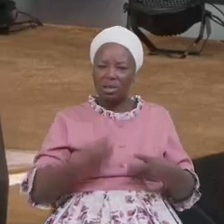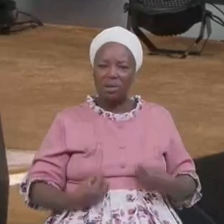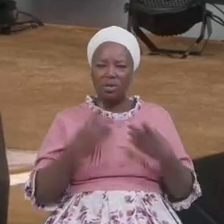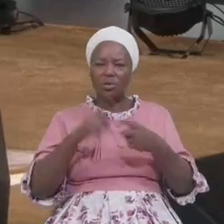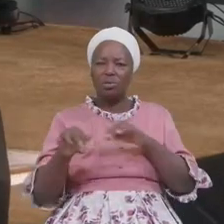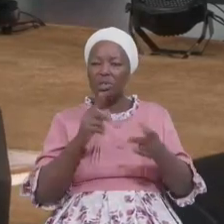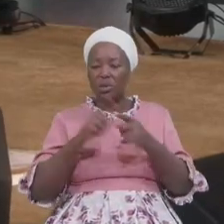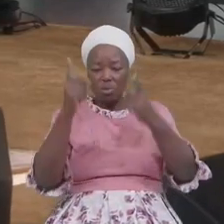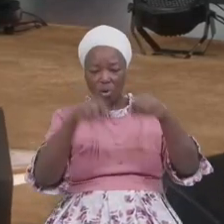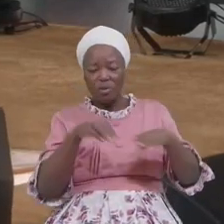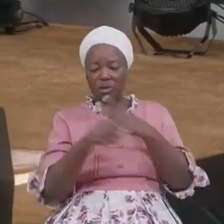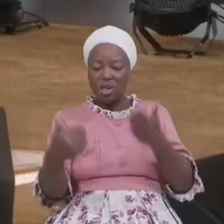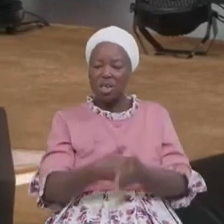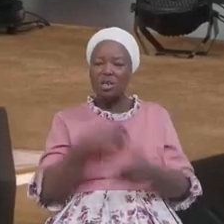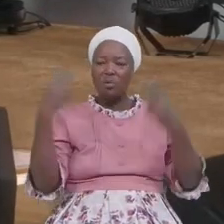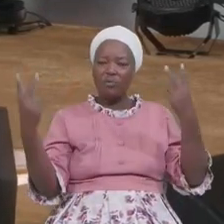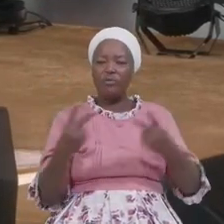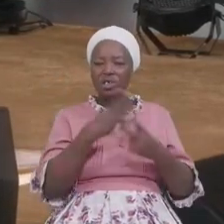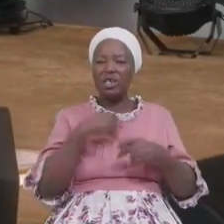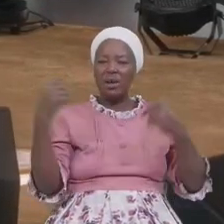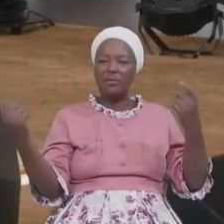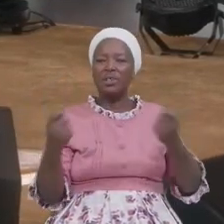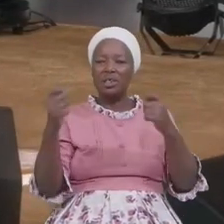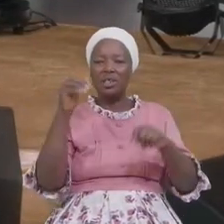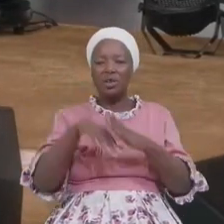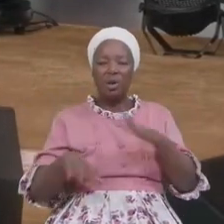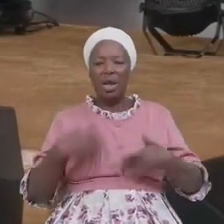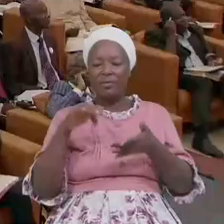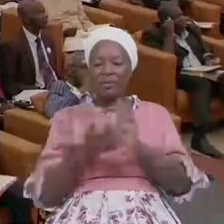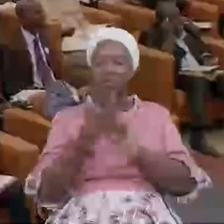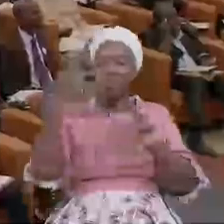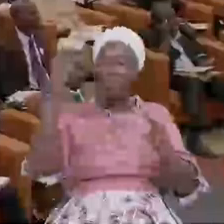une nouvelle victoire, un triomphe nouveau dans ta vie au nom de Jésus.